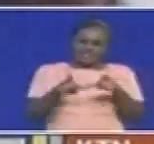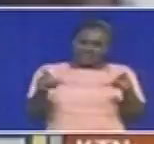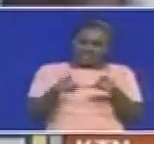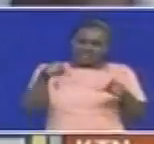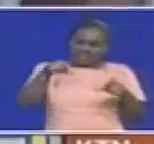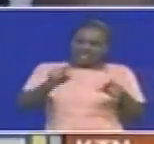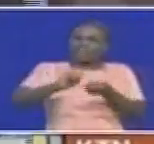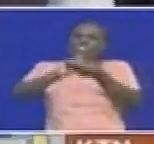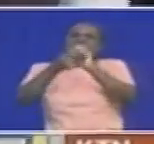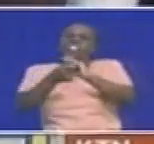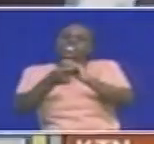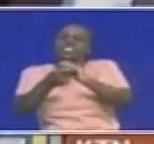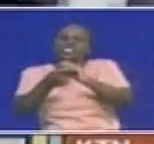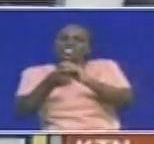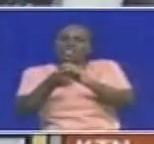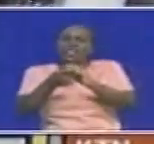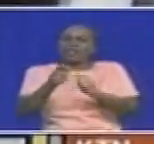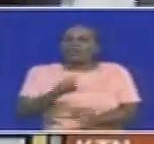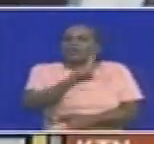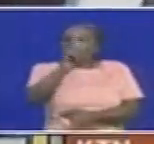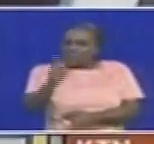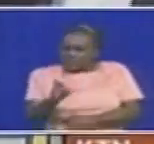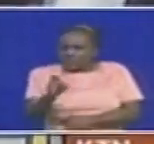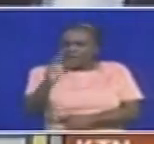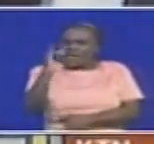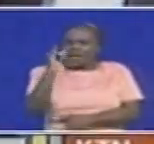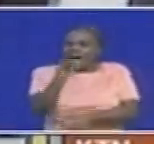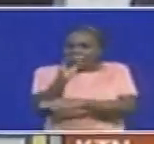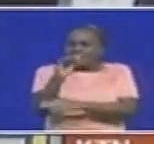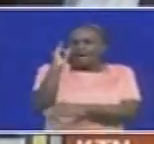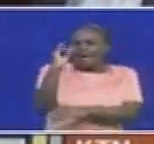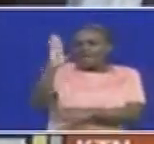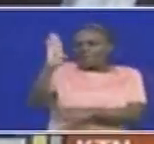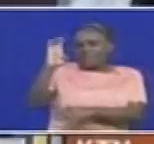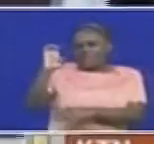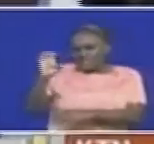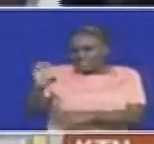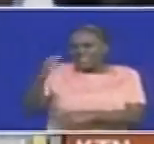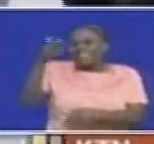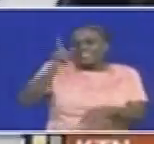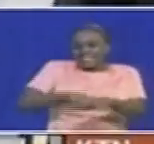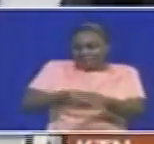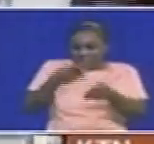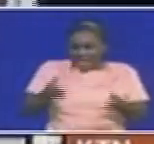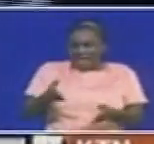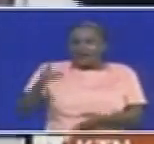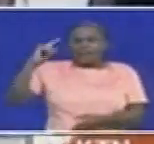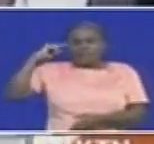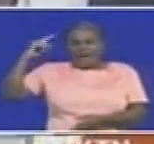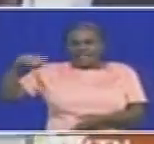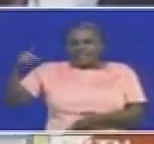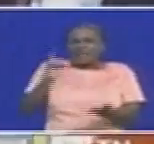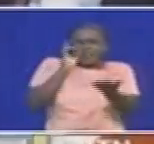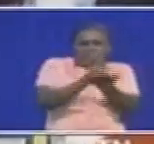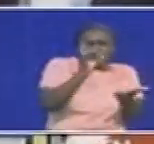wanaenda wanabadilisha. Tunaomba IBC wakati huu Madhare constituency wavute kila mtu